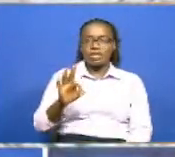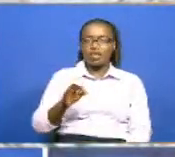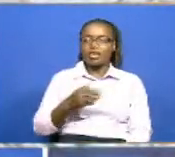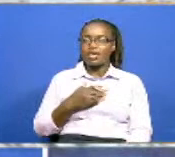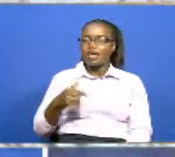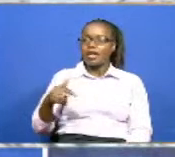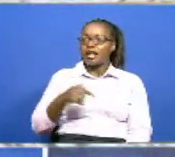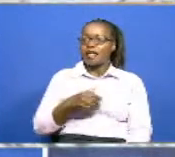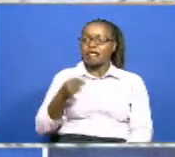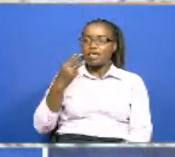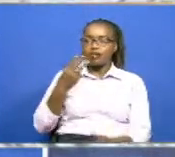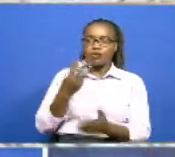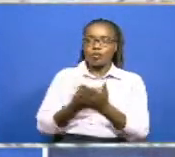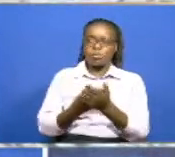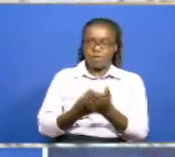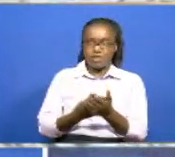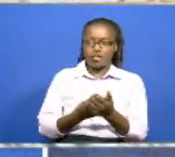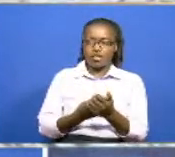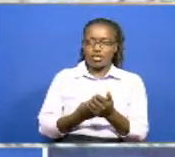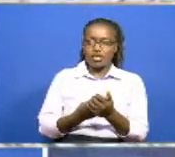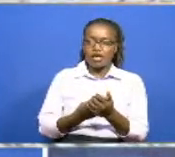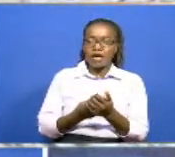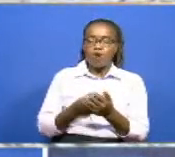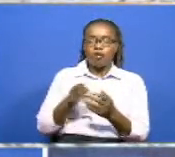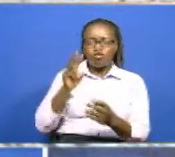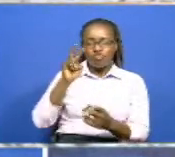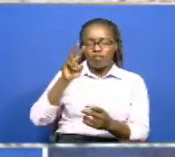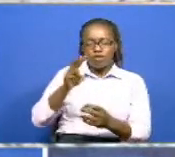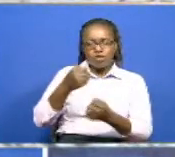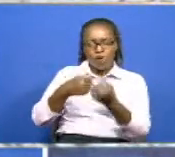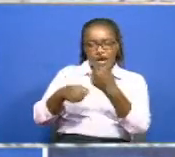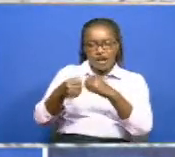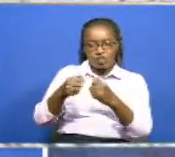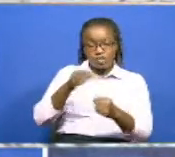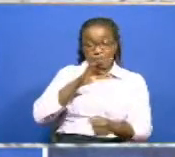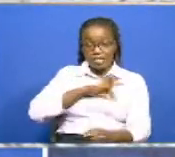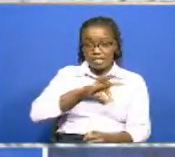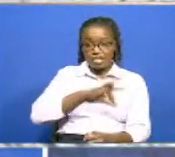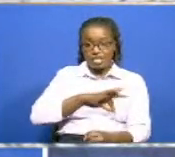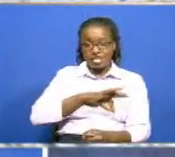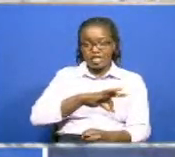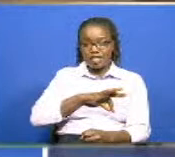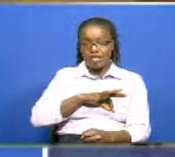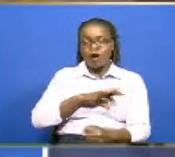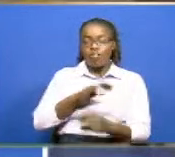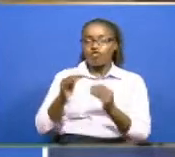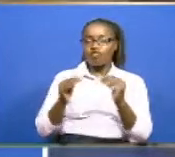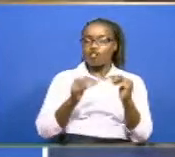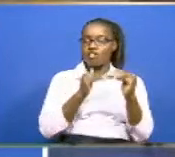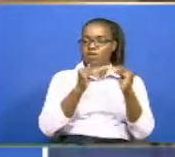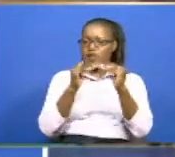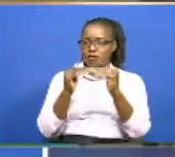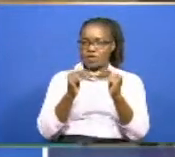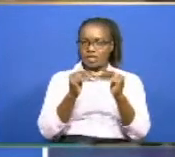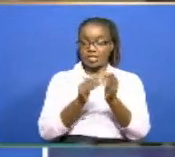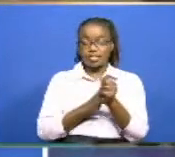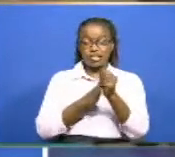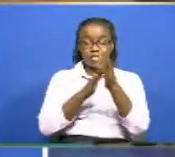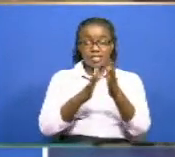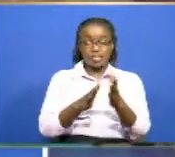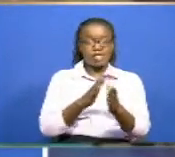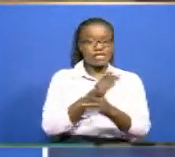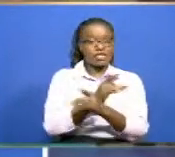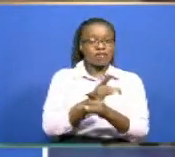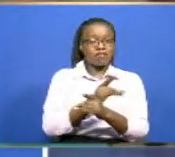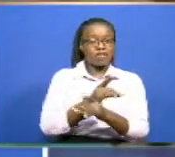to witnessing a momentous action and gain for our nascent democracy. Viongozi hao walimtetea jaji